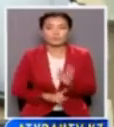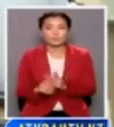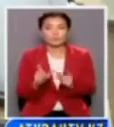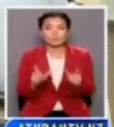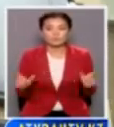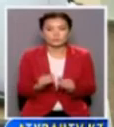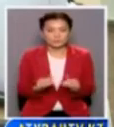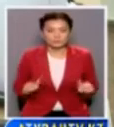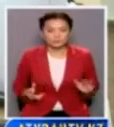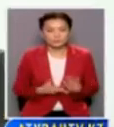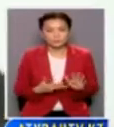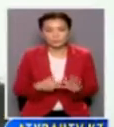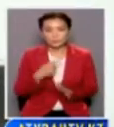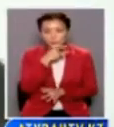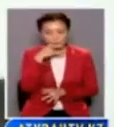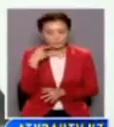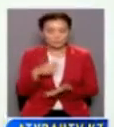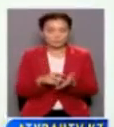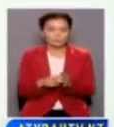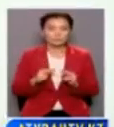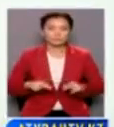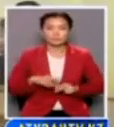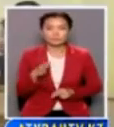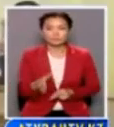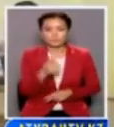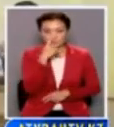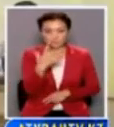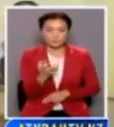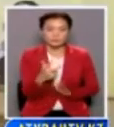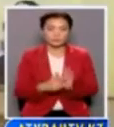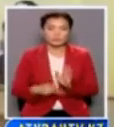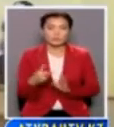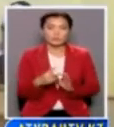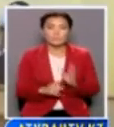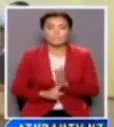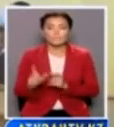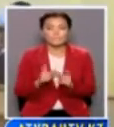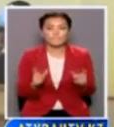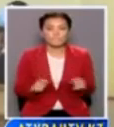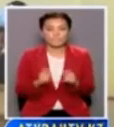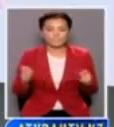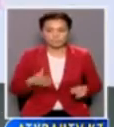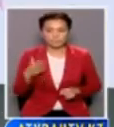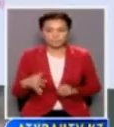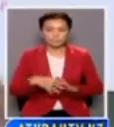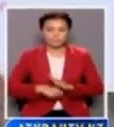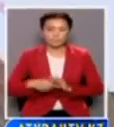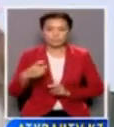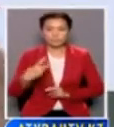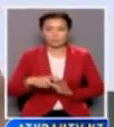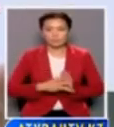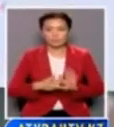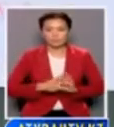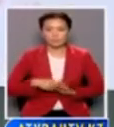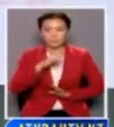сынып мұғалімі, ал 8-і орыс сыныптарына сабақ бермек. Биыл 582 бастауыш сынып ашылады. Оның ішінде